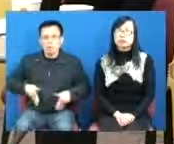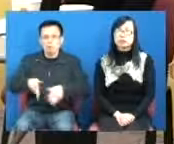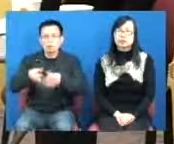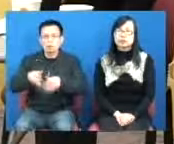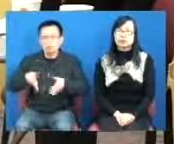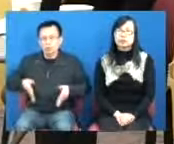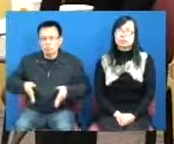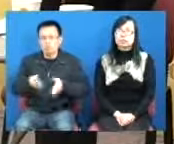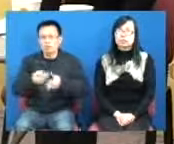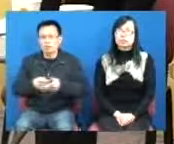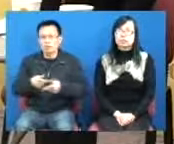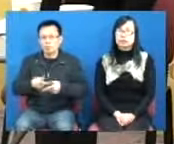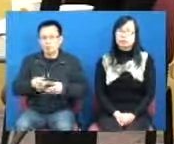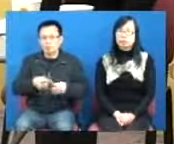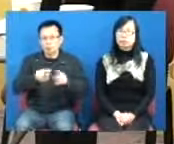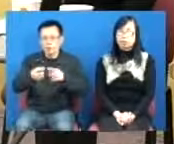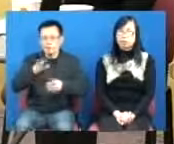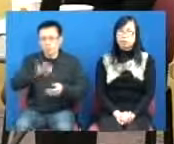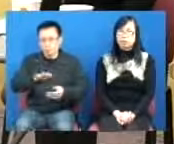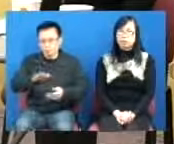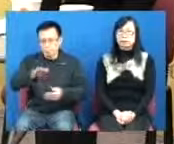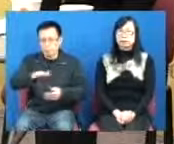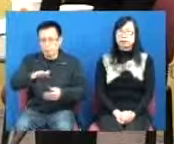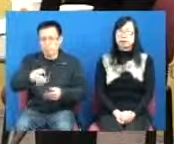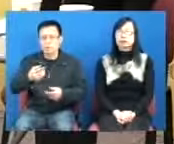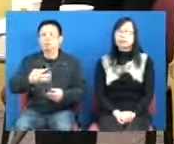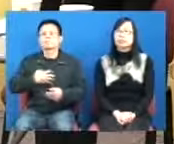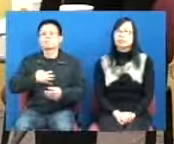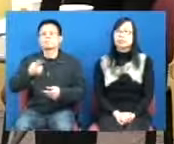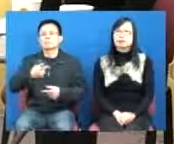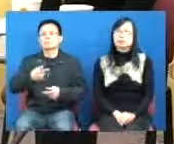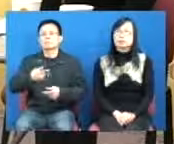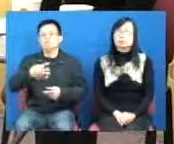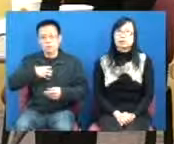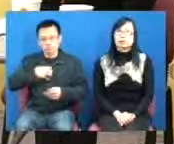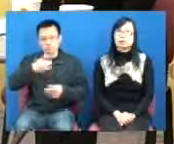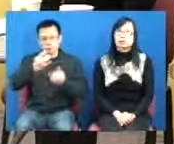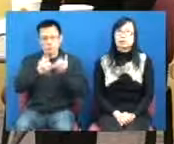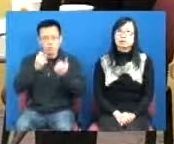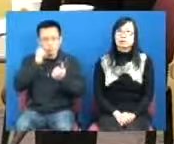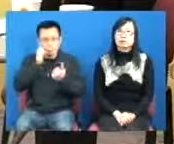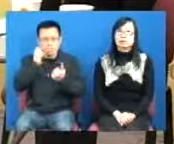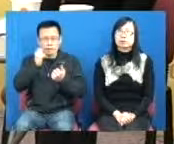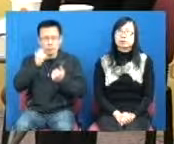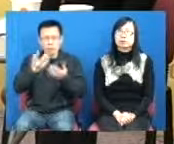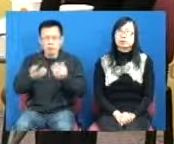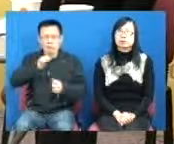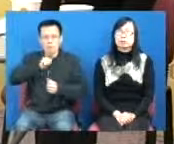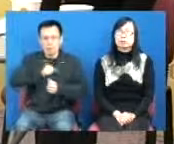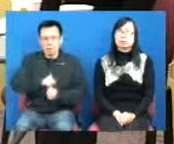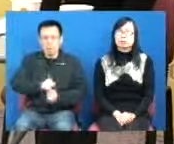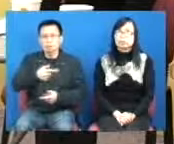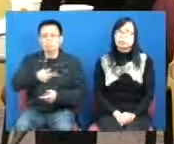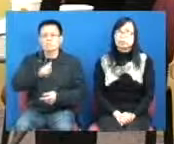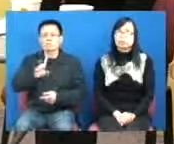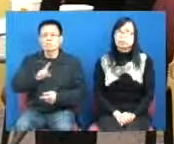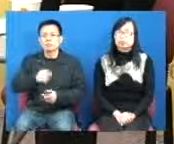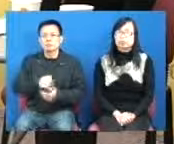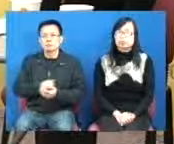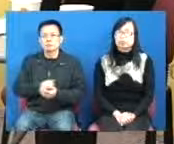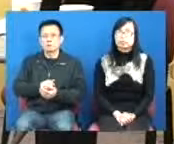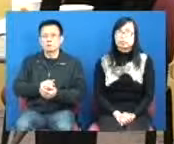你很快就會慢慢感受得到他們的生活你感受得到他們的壓力在哪裏即使可能